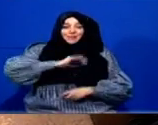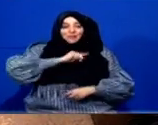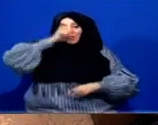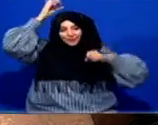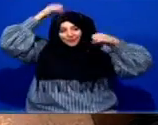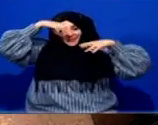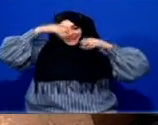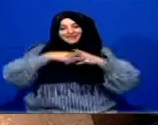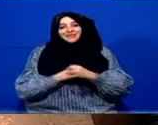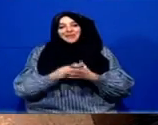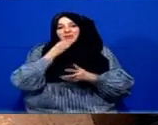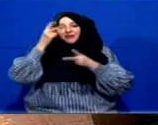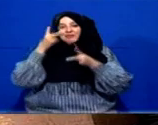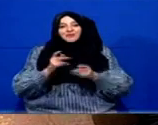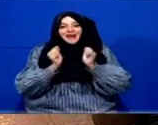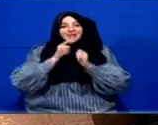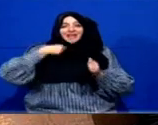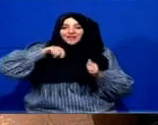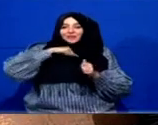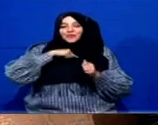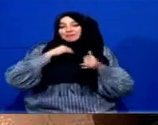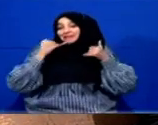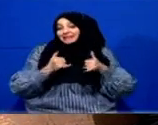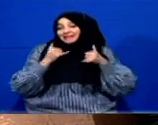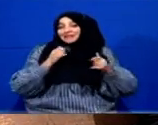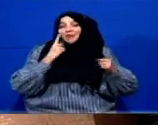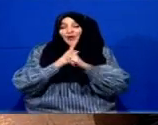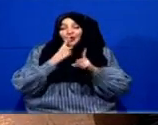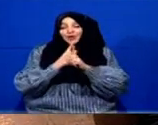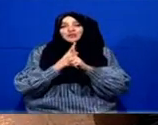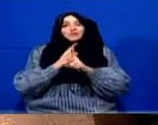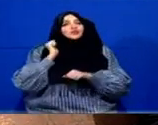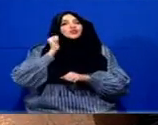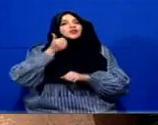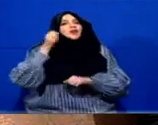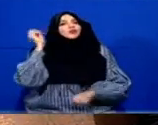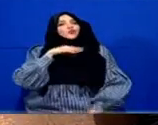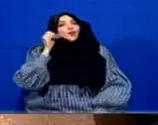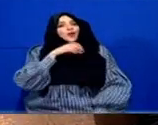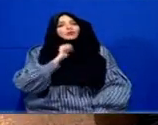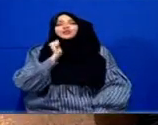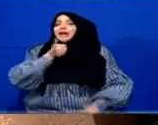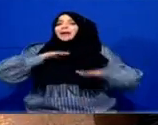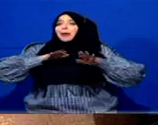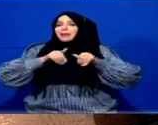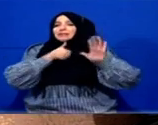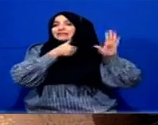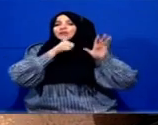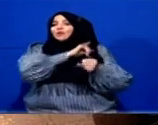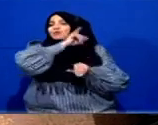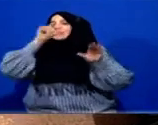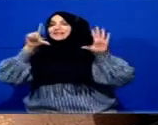اهلا ومرحبا بكم معنا وبيننا في هذا اللقاء الذي يجمعنا بكم كل مساء من السادس الى السابعه